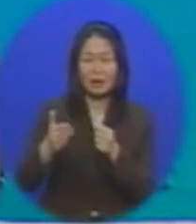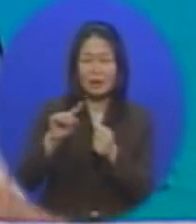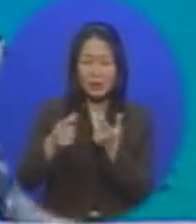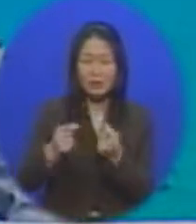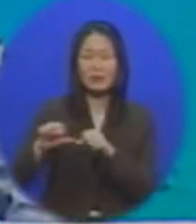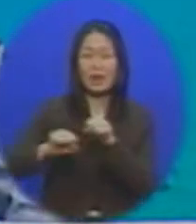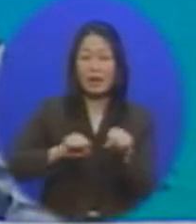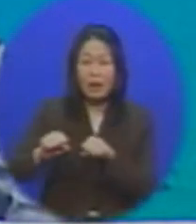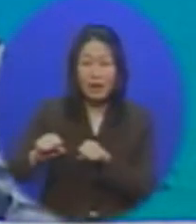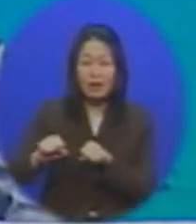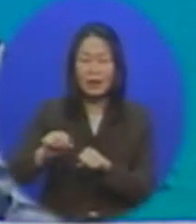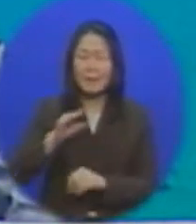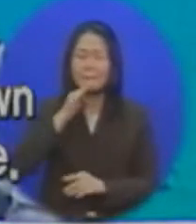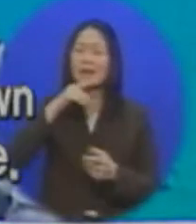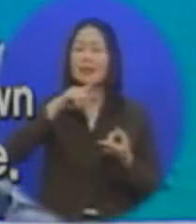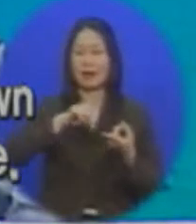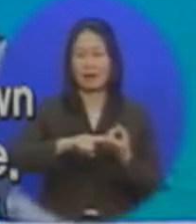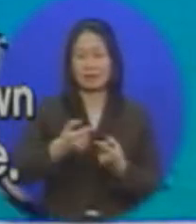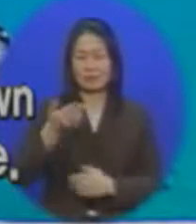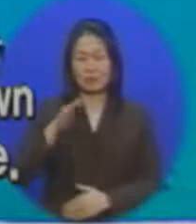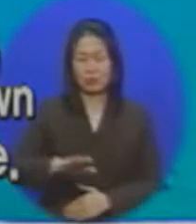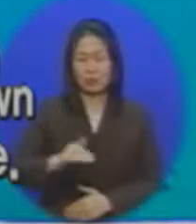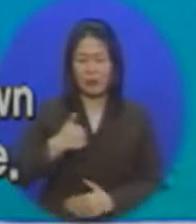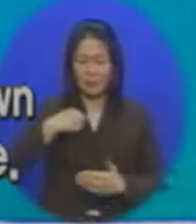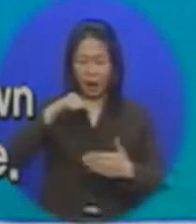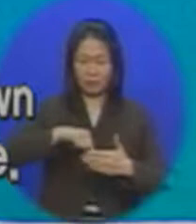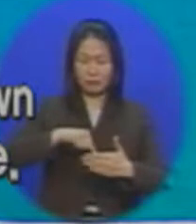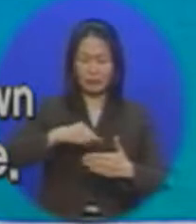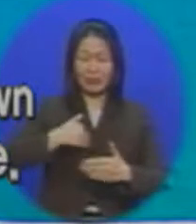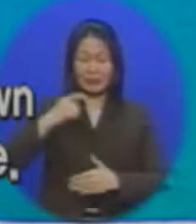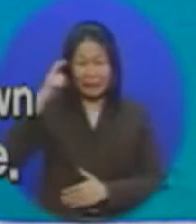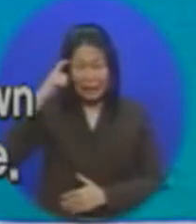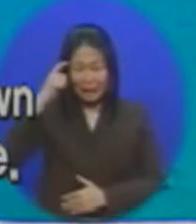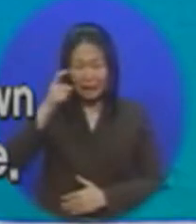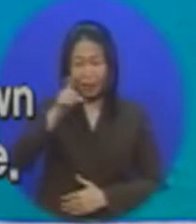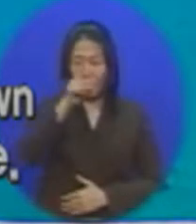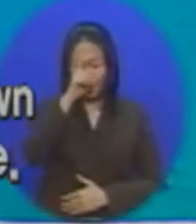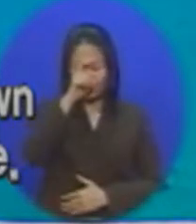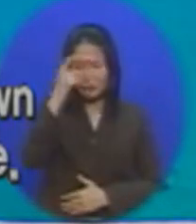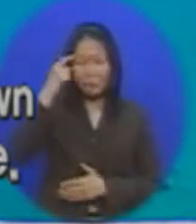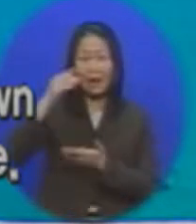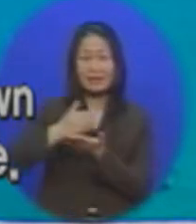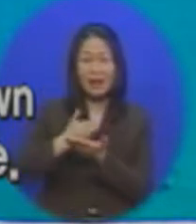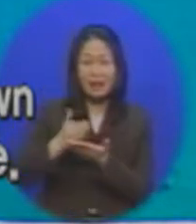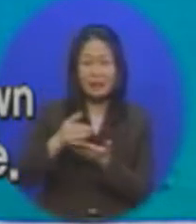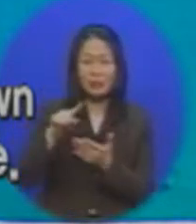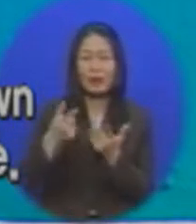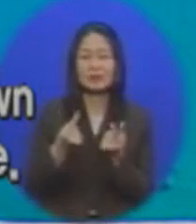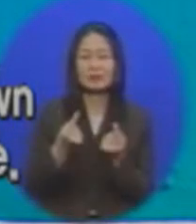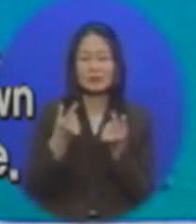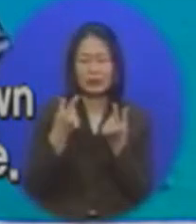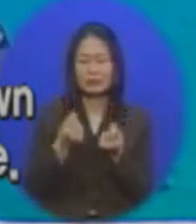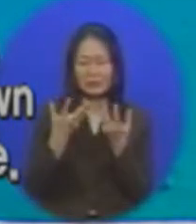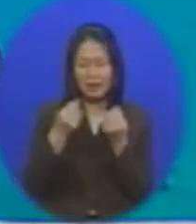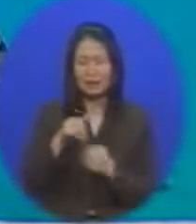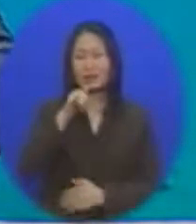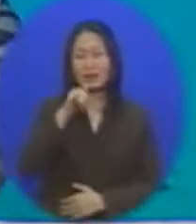그렇게 해야 하는게 마땅한 데도 내 마음속에 내 생각 내 고집 4 판단이 이렇게 많구나